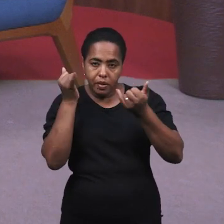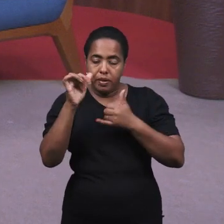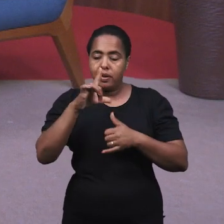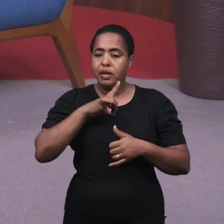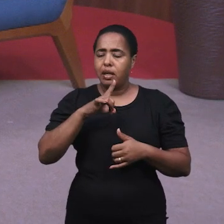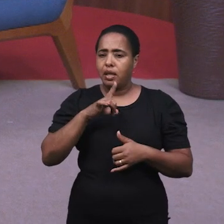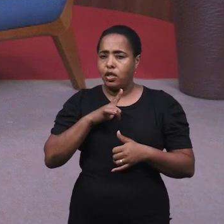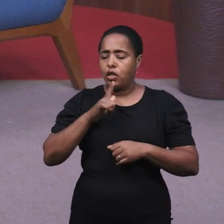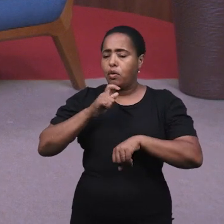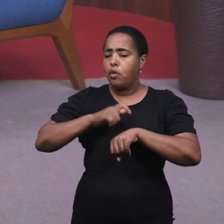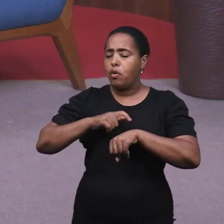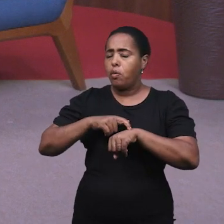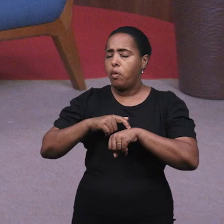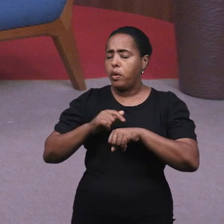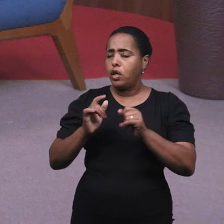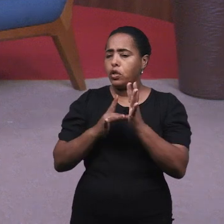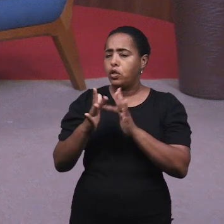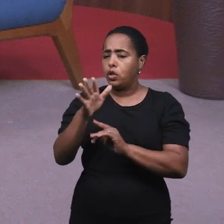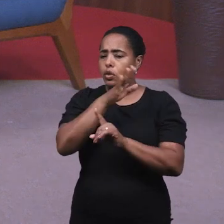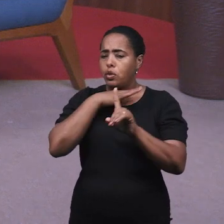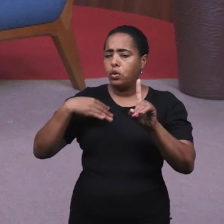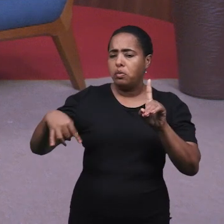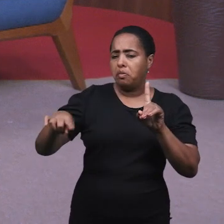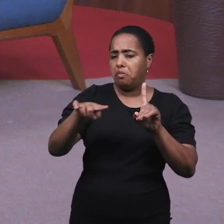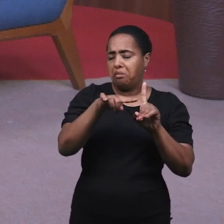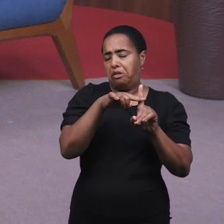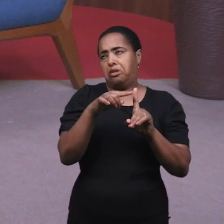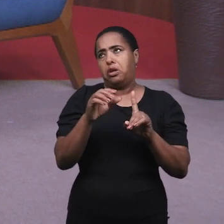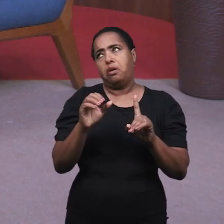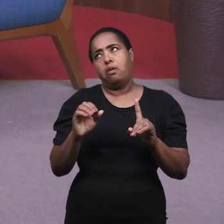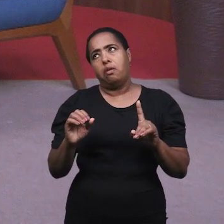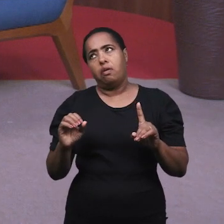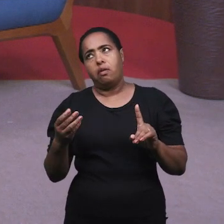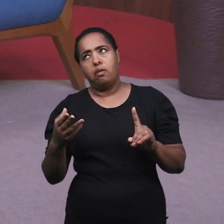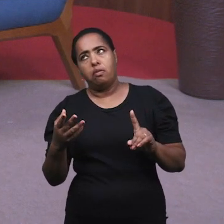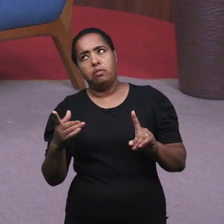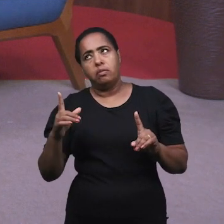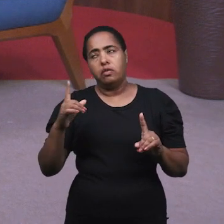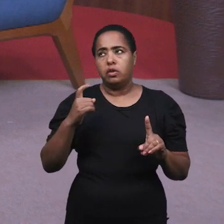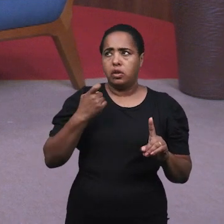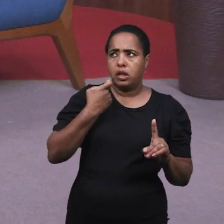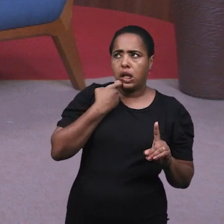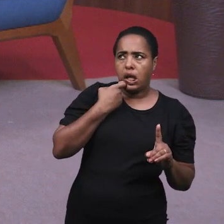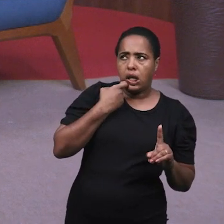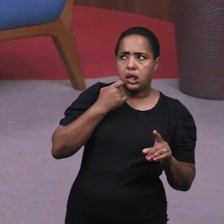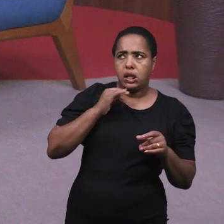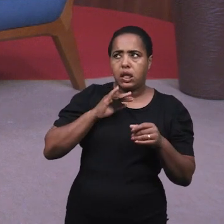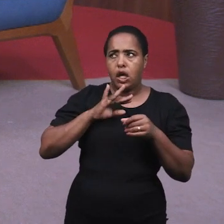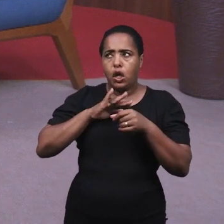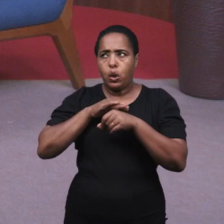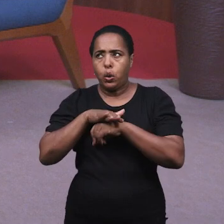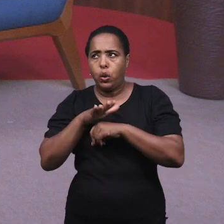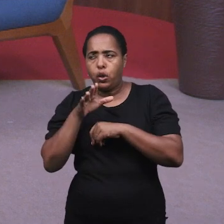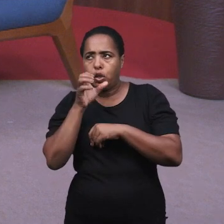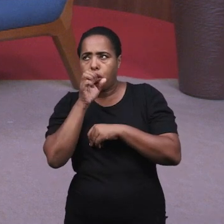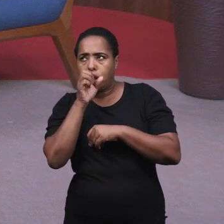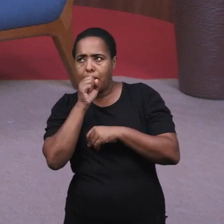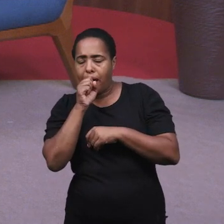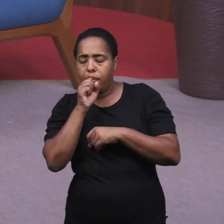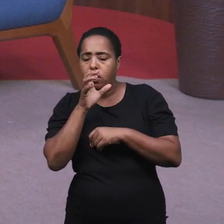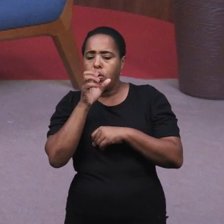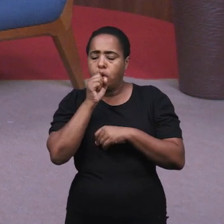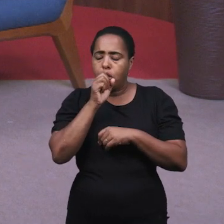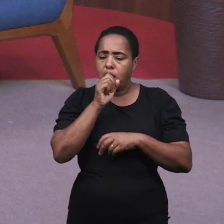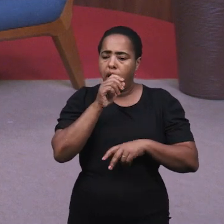au moment de la mort, donc Jésus est mort du vendredi au samedi. Samedi, les Juifs ne pouvaient pas se déplacer. Les gens